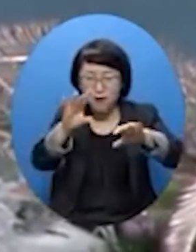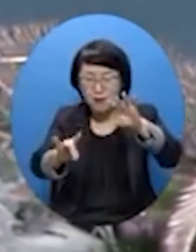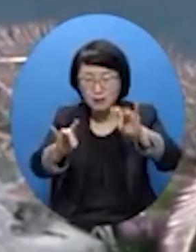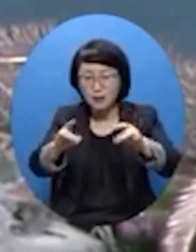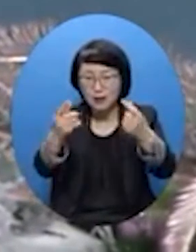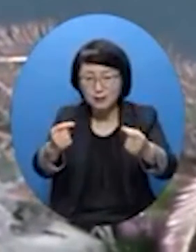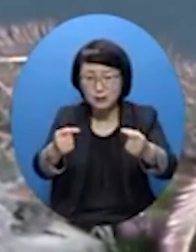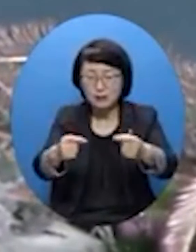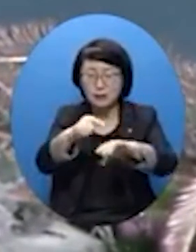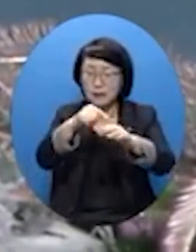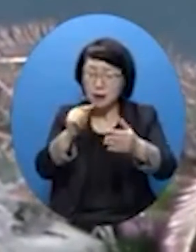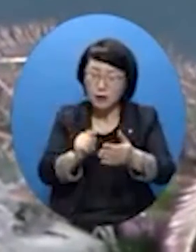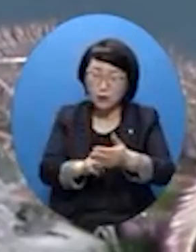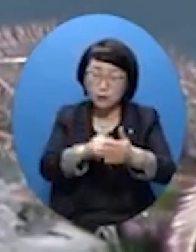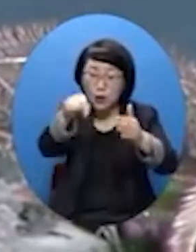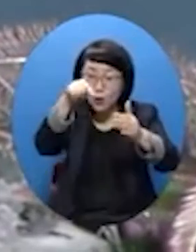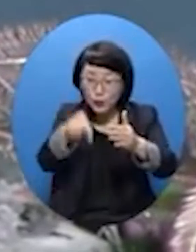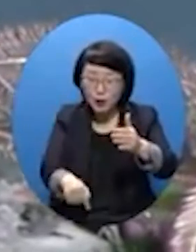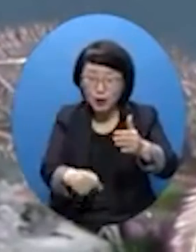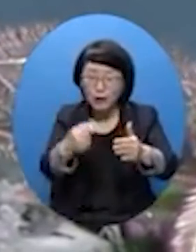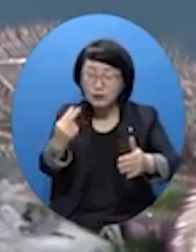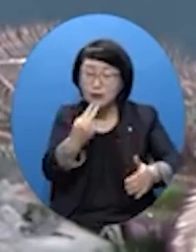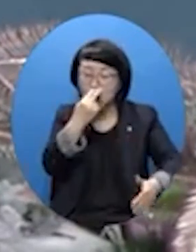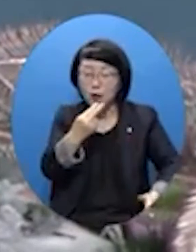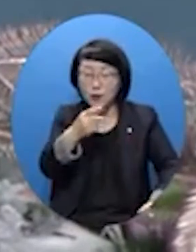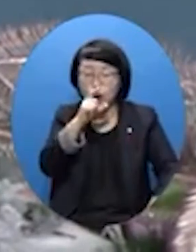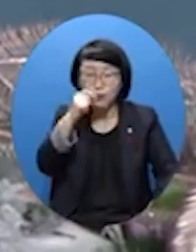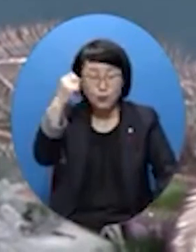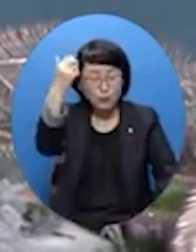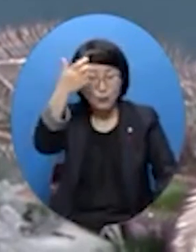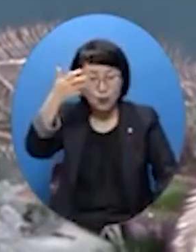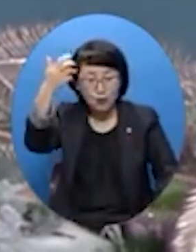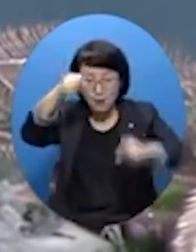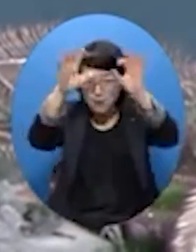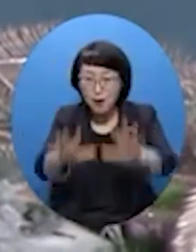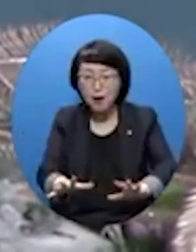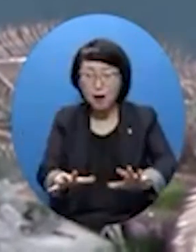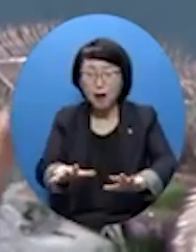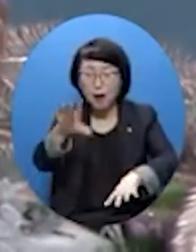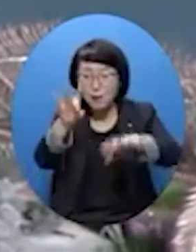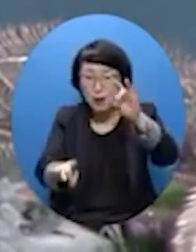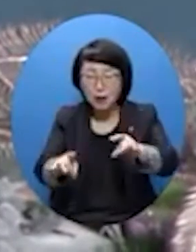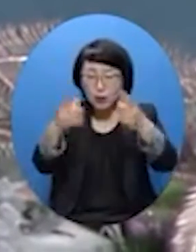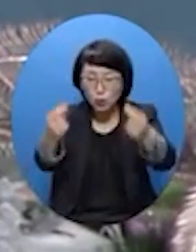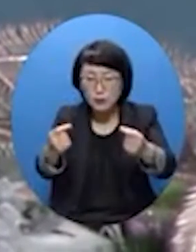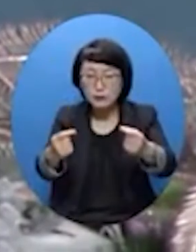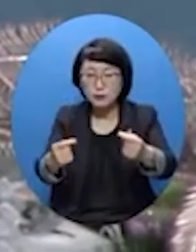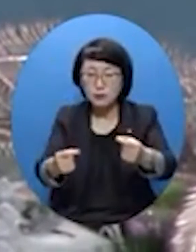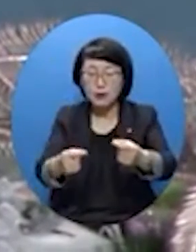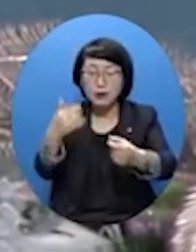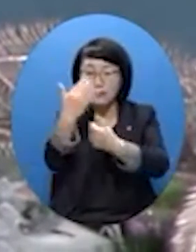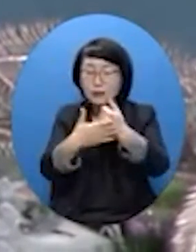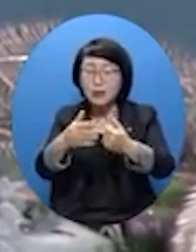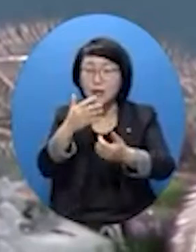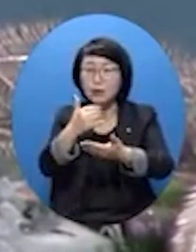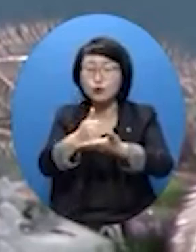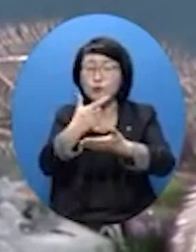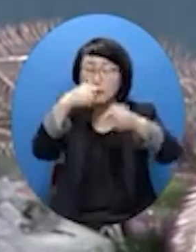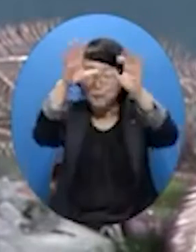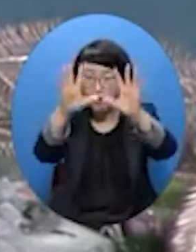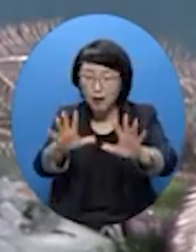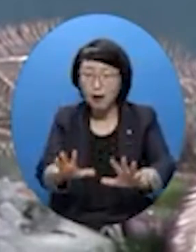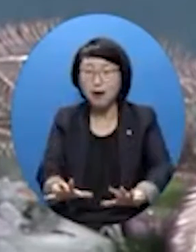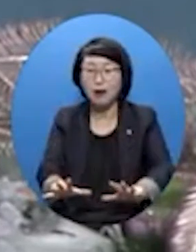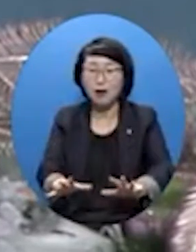심령에 성령의 생수가 터져날 것입니다. 사막같이 메마른 심령에 주님의 은혜의 단비가 내리고 백합화 피는 것